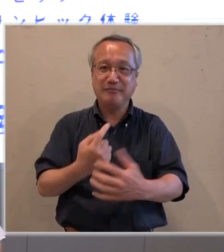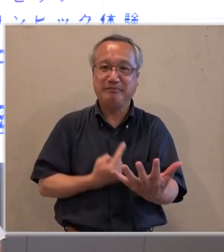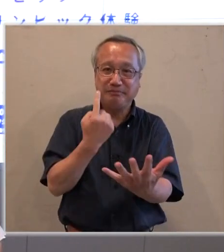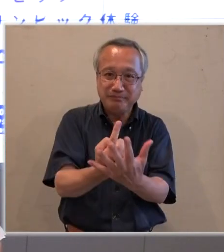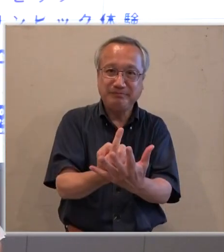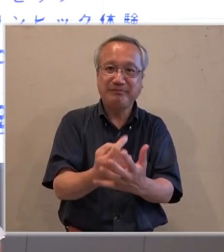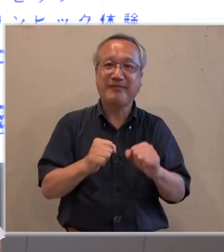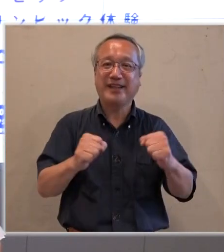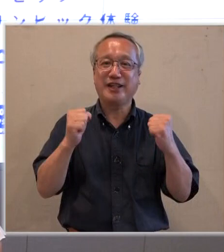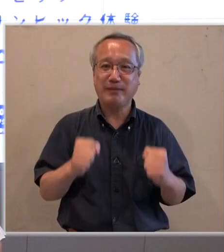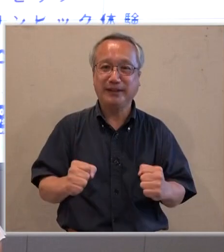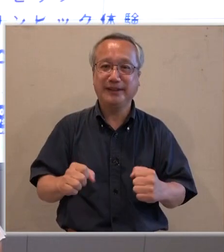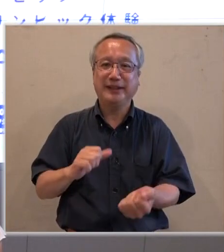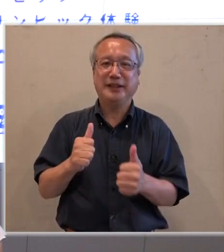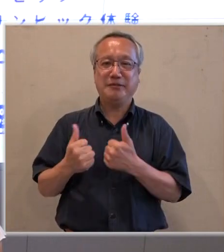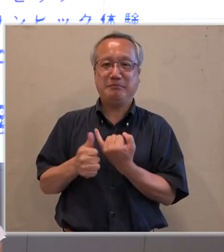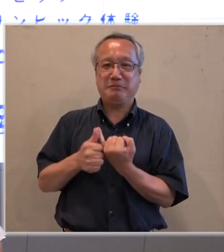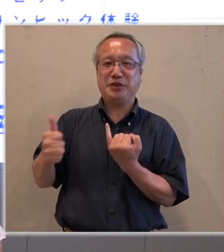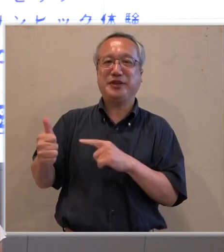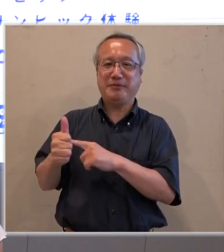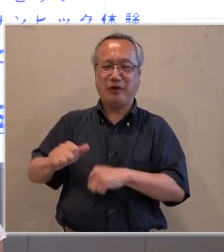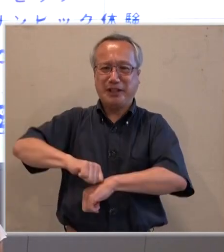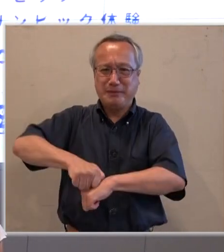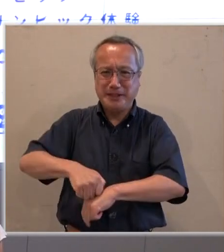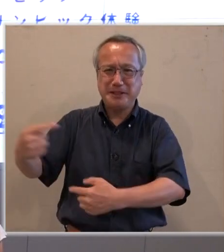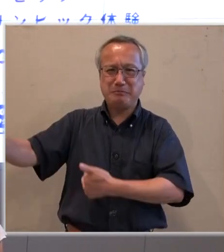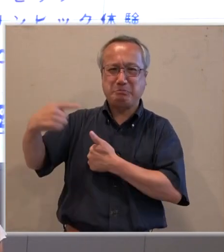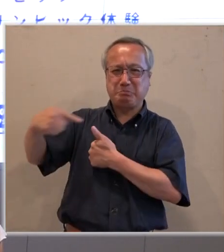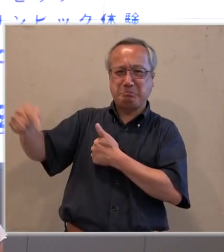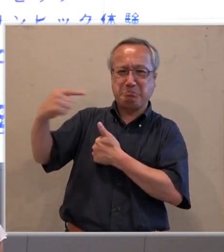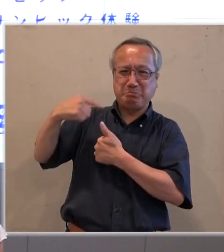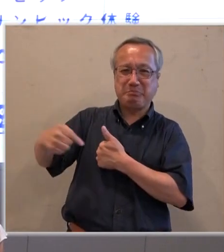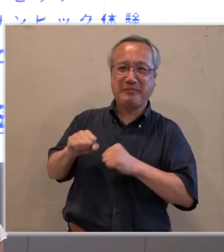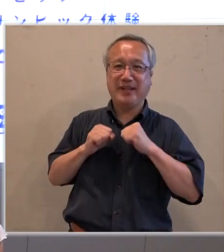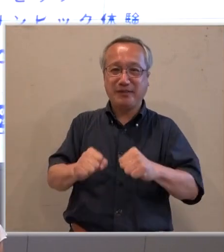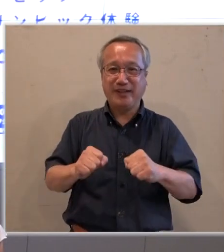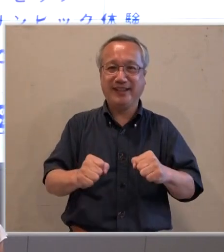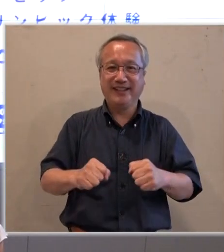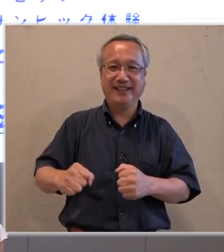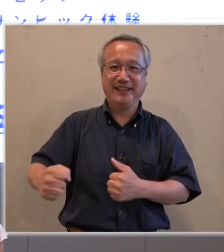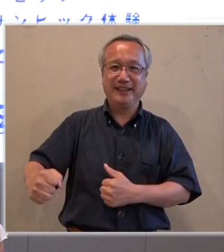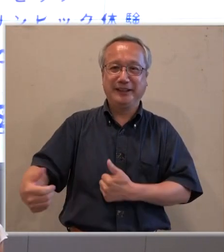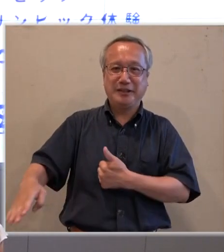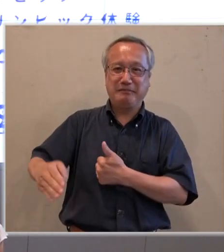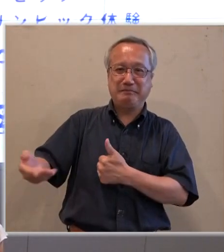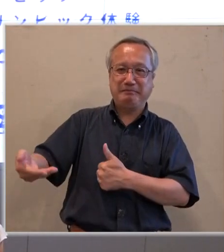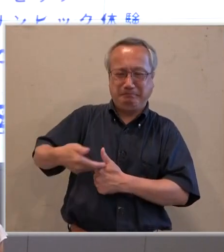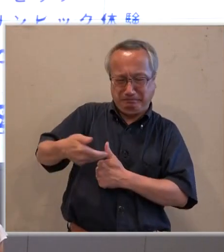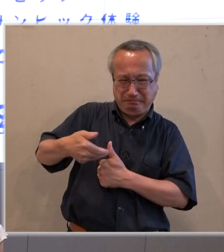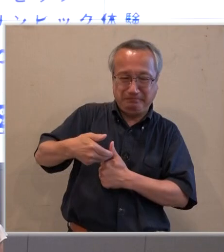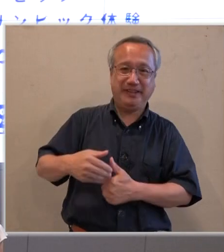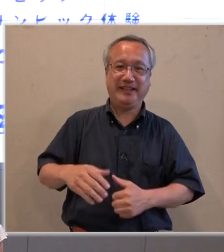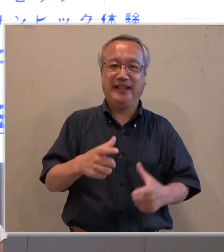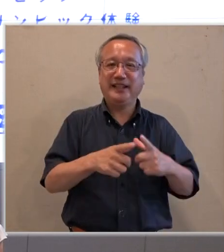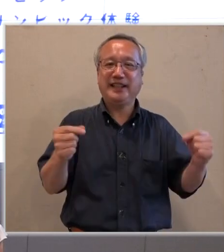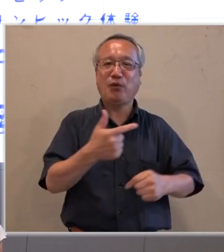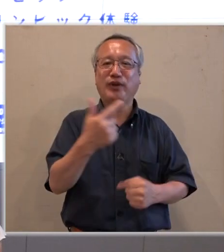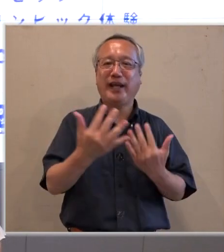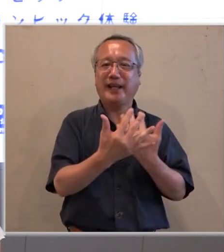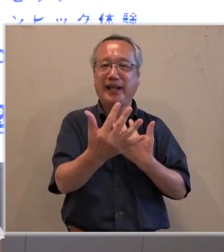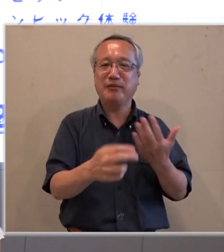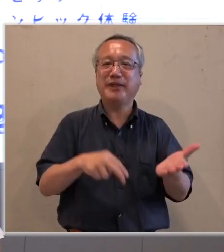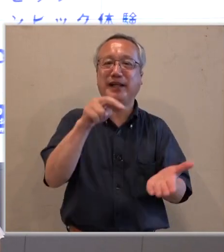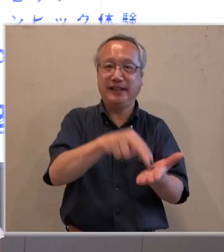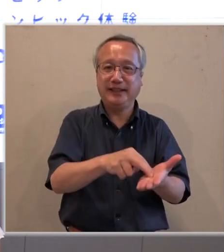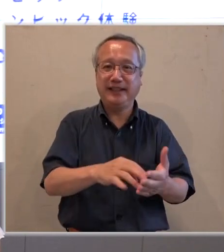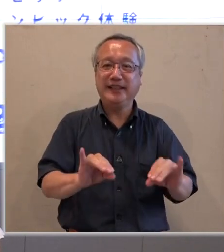の厳しい指導も受けております。しごかれて全国大会にも行っております。地域のチームにも参加